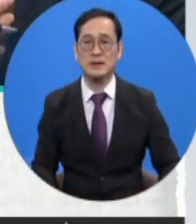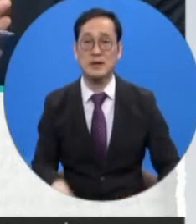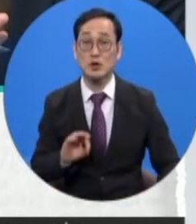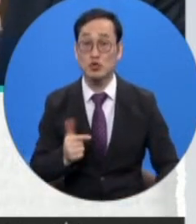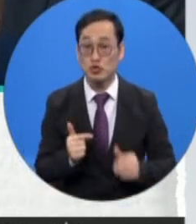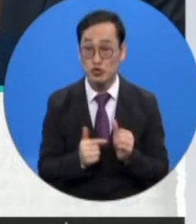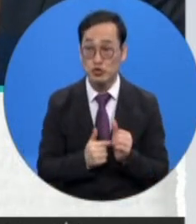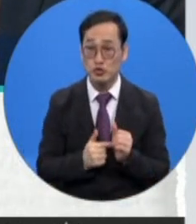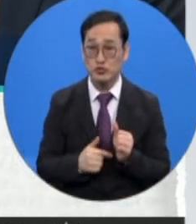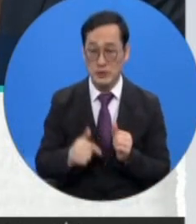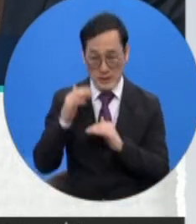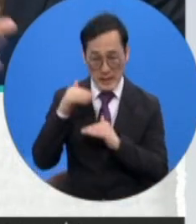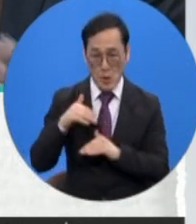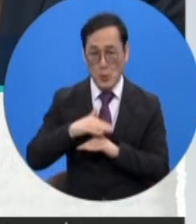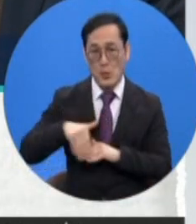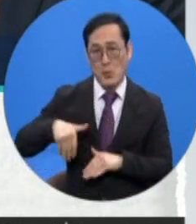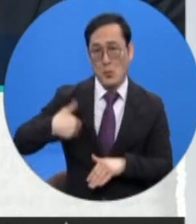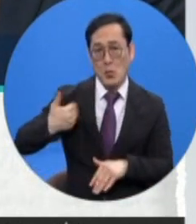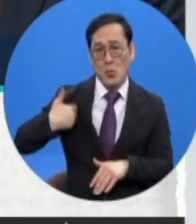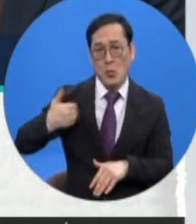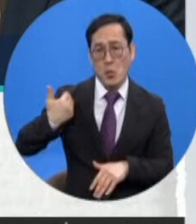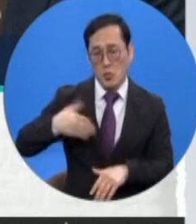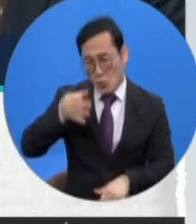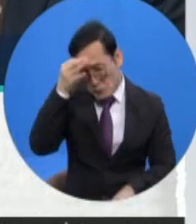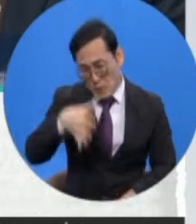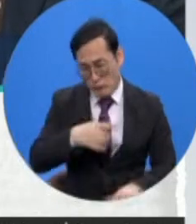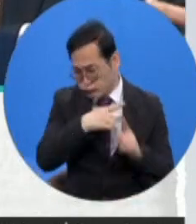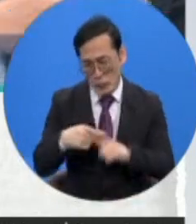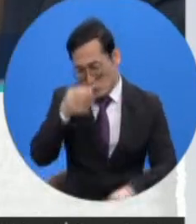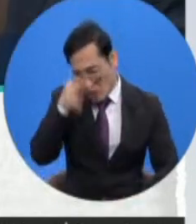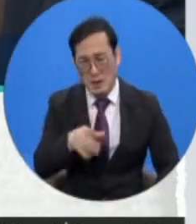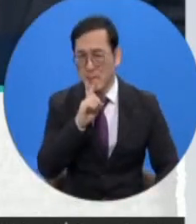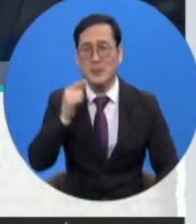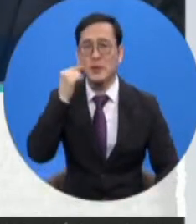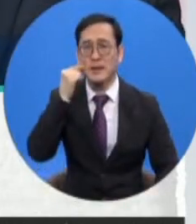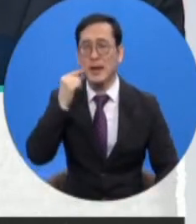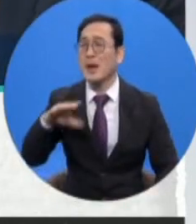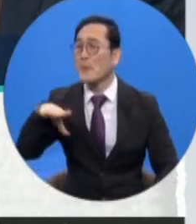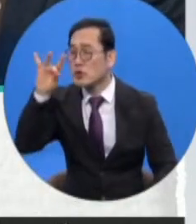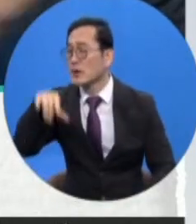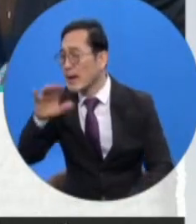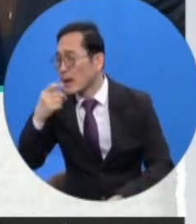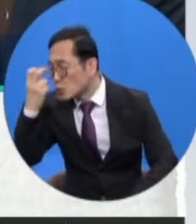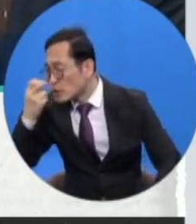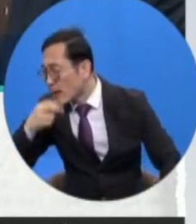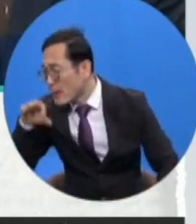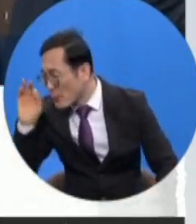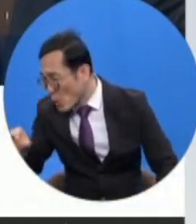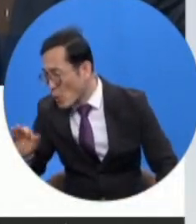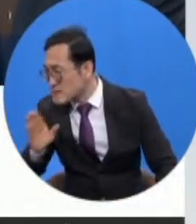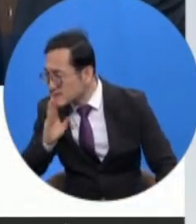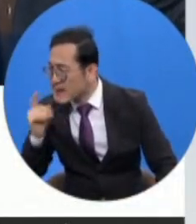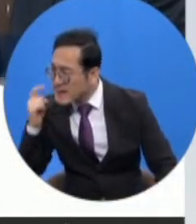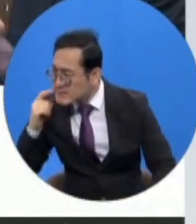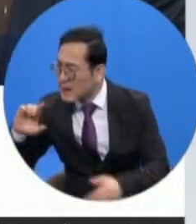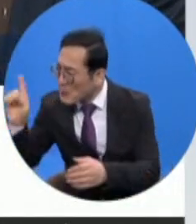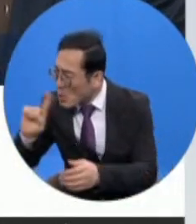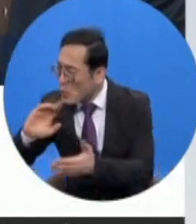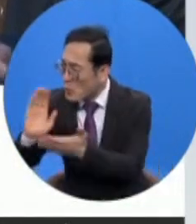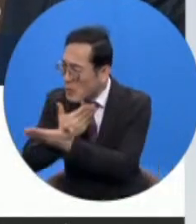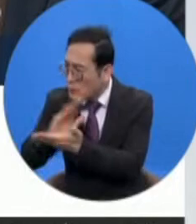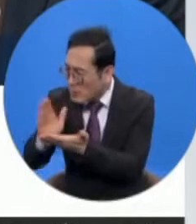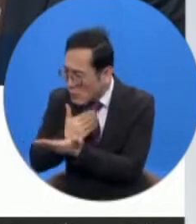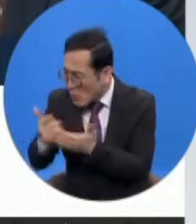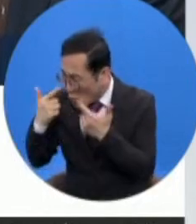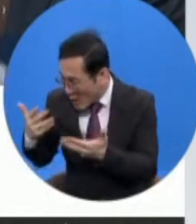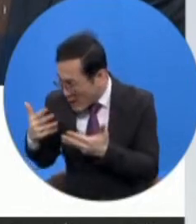잘 모르면서 사과할 수는 없다는 굉장히 적절한 상황을 생각합니다. 정확하게 전체 내용을 두고 어떤 게 뭐 허위라면 허위고 어떤 게